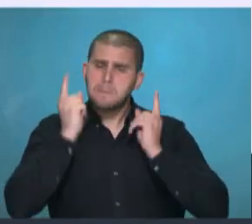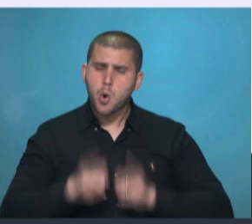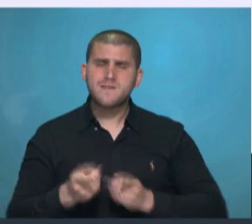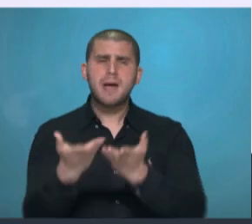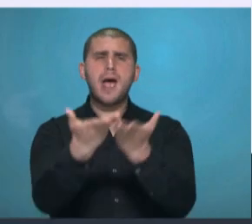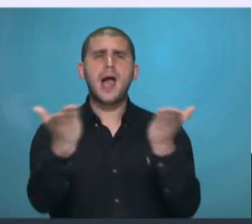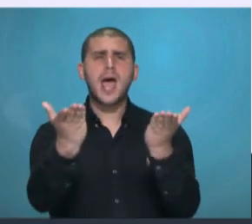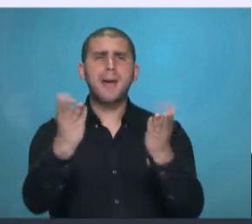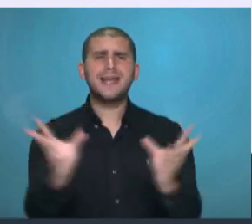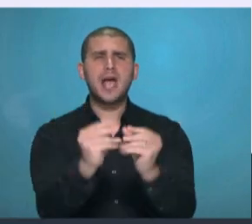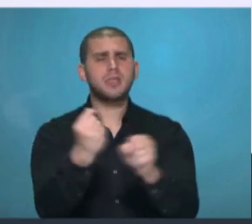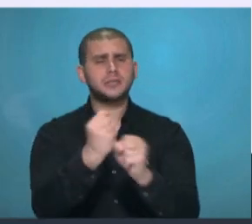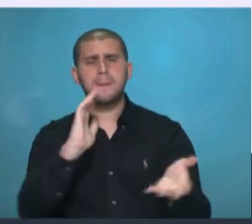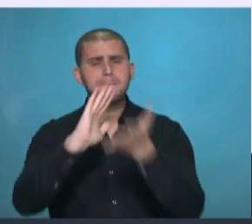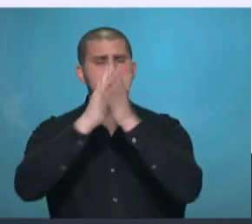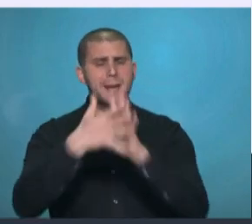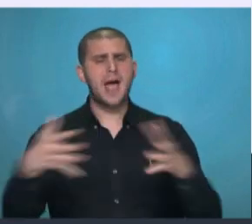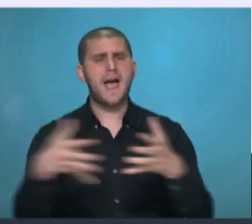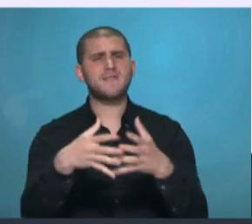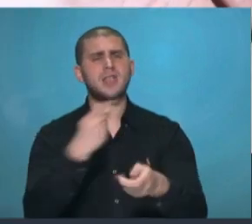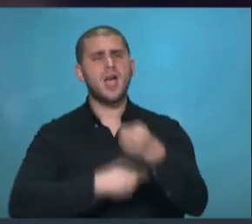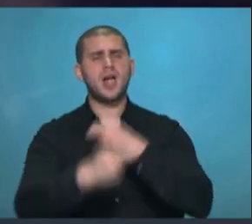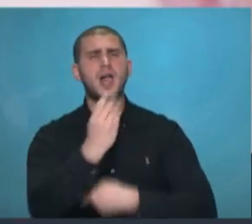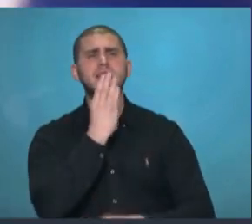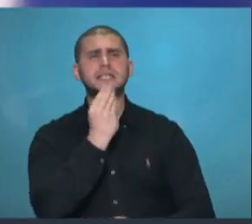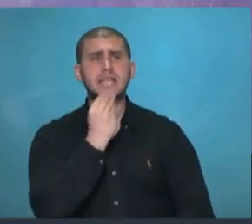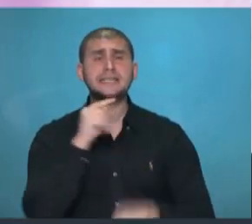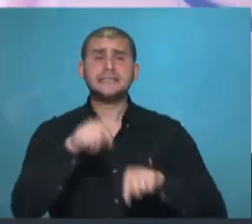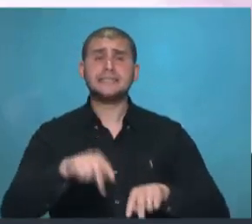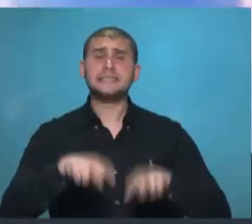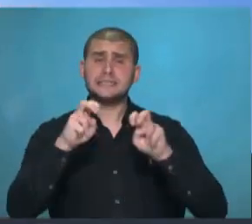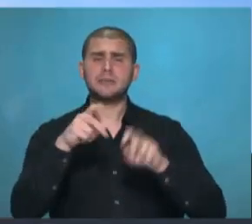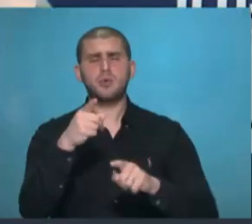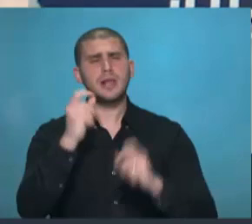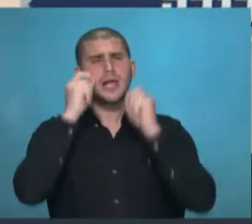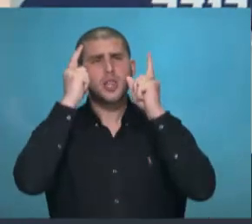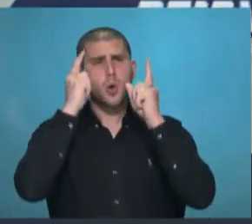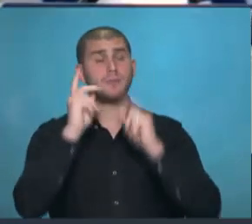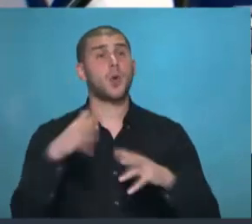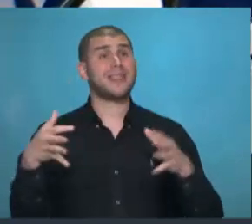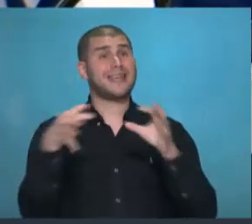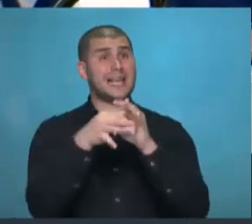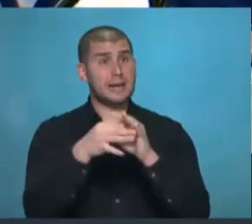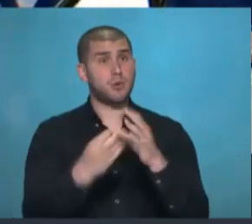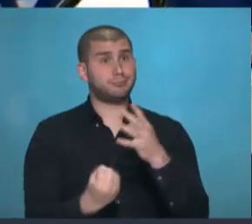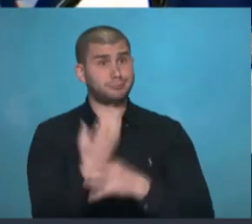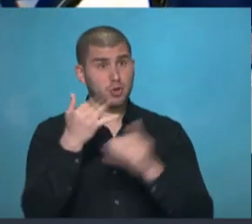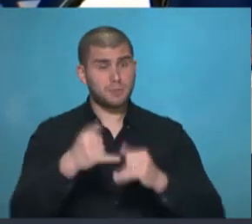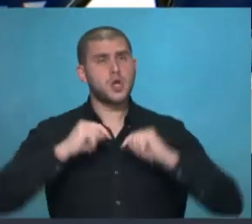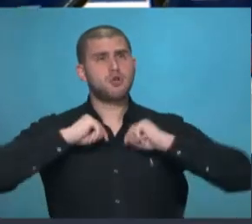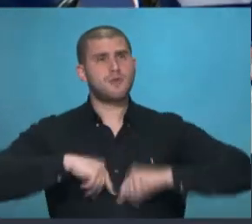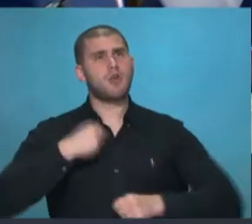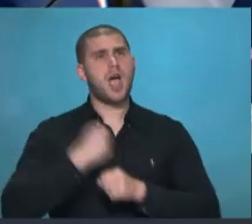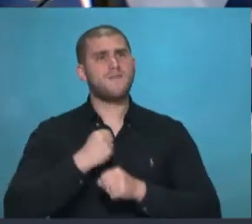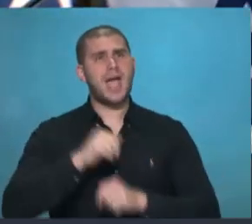אליכם. יחד נעשה מהפכה חברתית-כלכלית בישראל. זה הזמן להתעורר. עוד חיבור שיוצא היום לדרך הוא בין יושב ראש העבודה